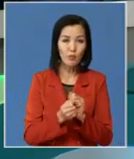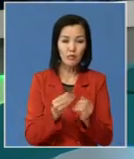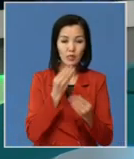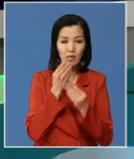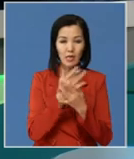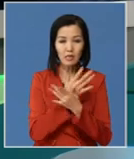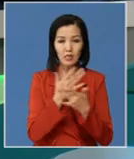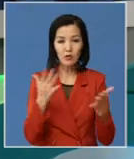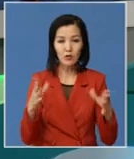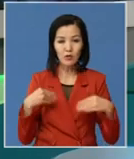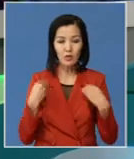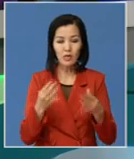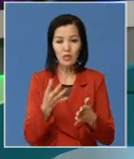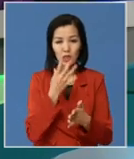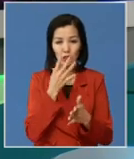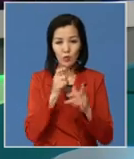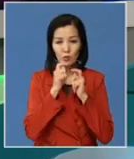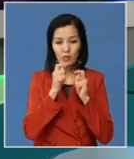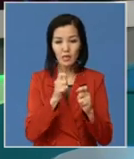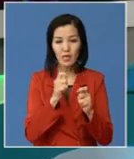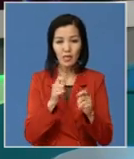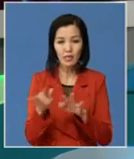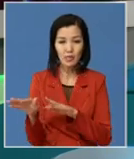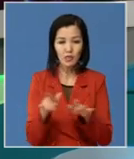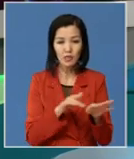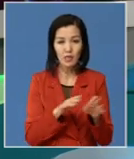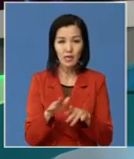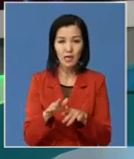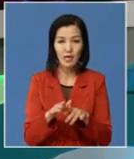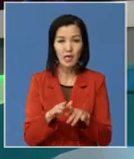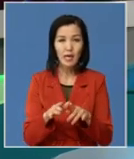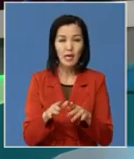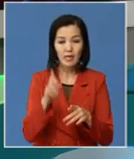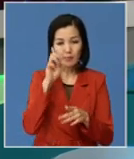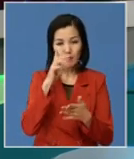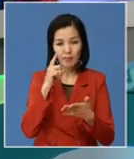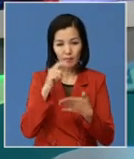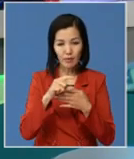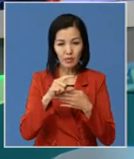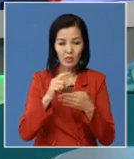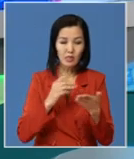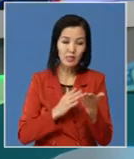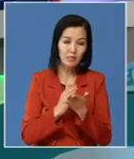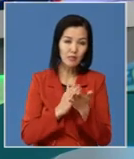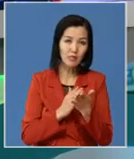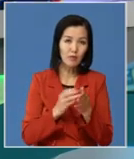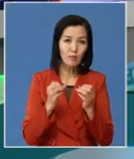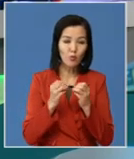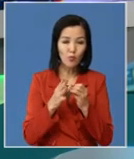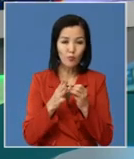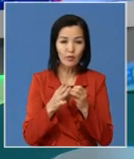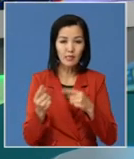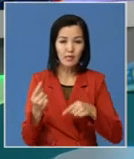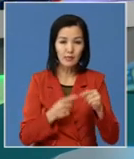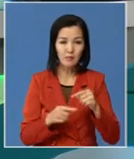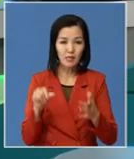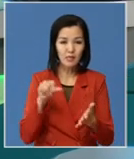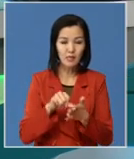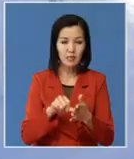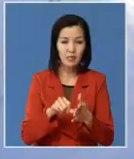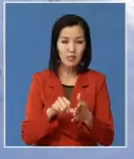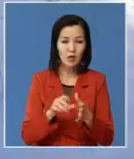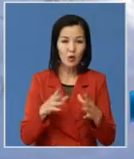Жетісуда басталды. Жетісуда отбасын құрдық. Жетісуда балаларым мен немерелерім дүниеге келді. Жетісуда мен ең